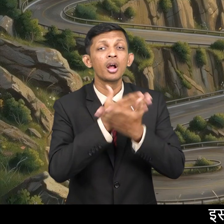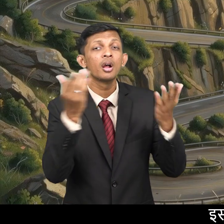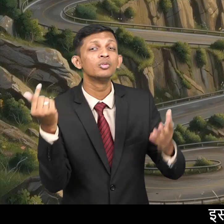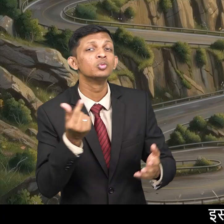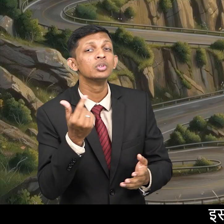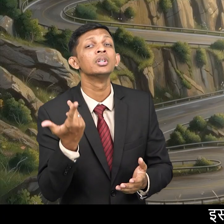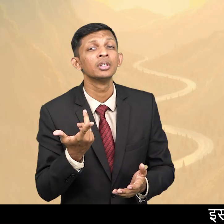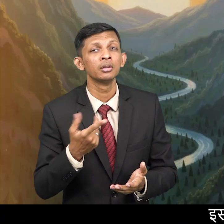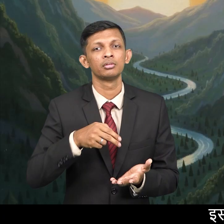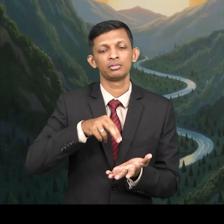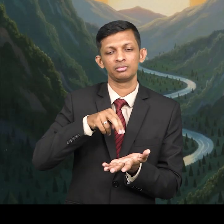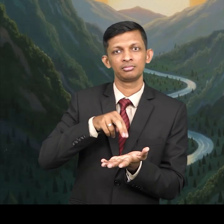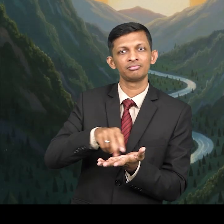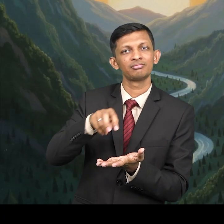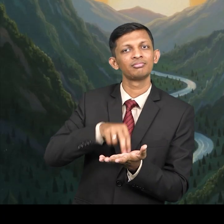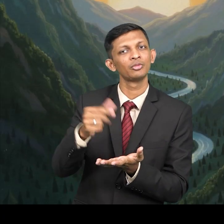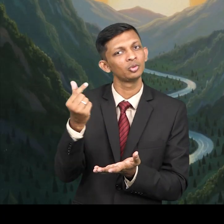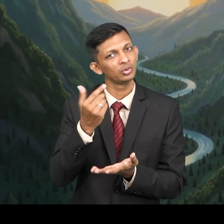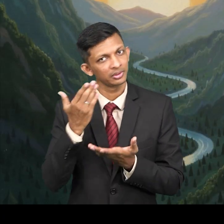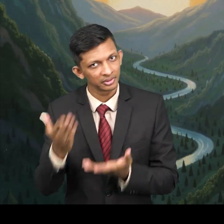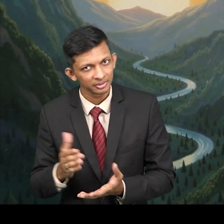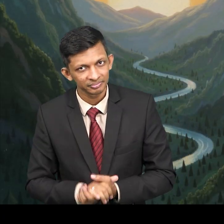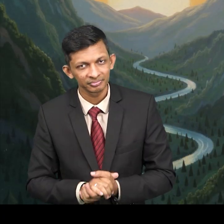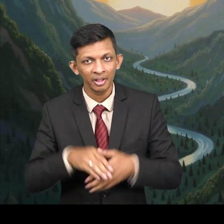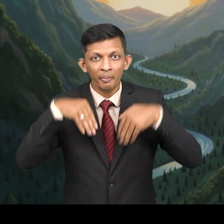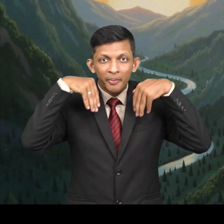इसलिए लोग इस्तेमाल करते हैं पैदल चलना,